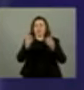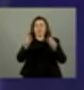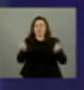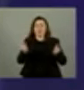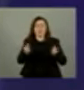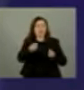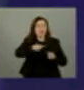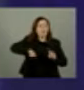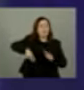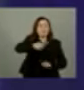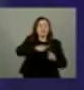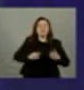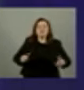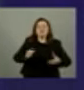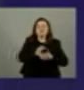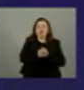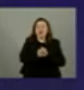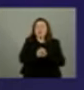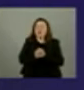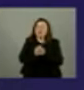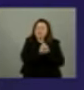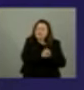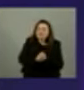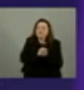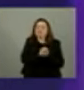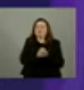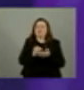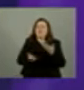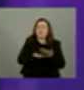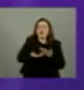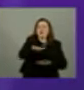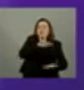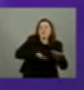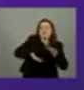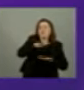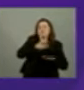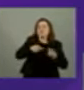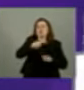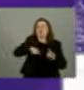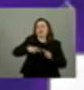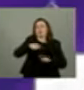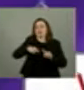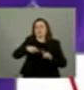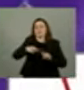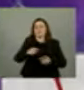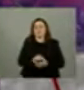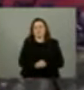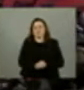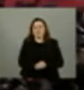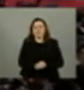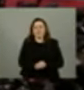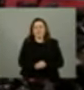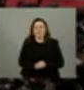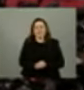είναι η πραγματικότητα. Νομίζω ωστόσο ότι οι παρεμβάσεις από εδώ και πέρα, δηλαδή από αύριο που ξεκινούν οι ομιλίες τελεχών, θα